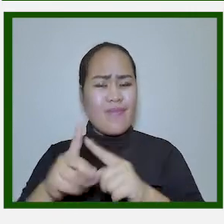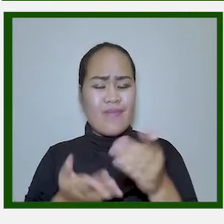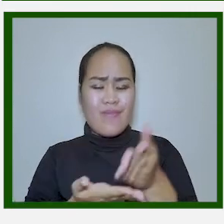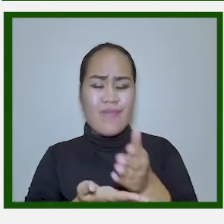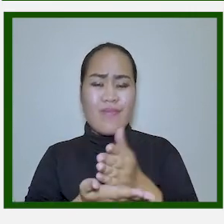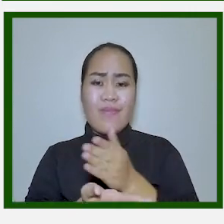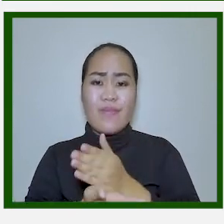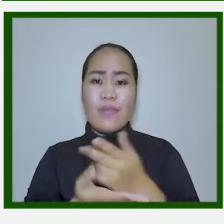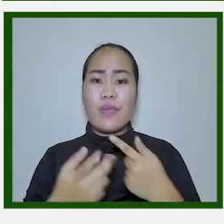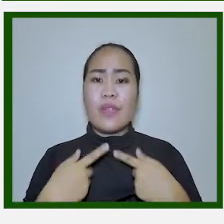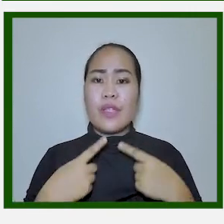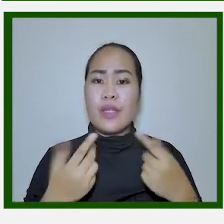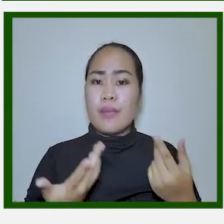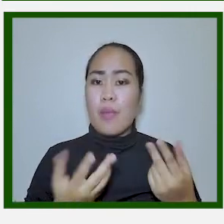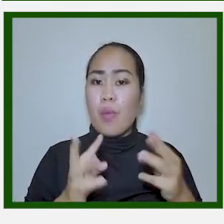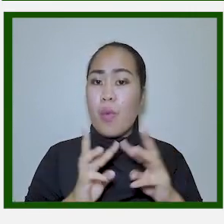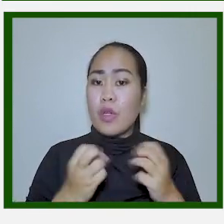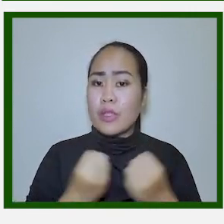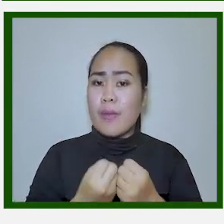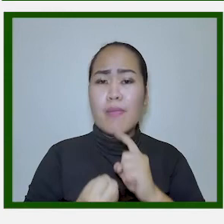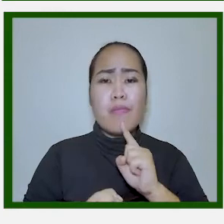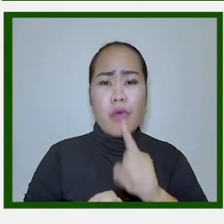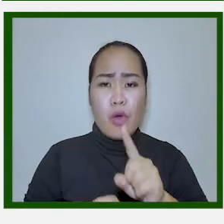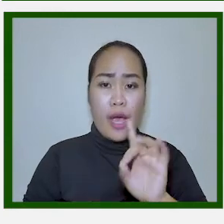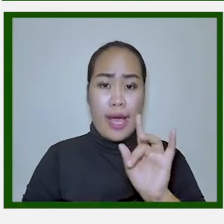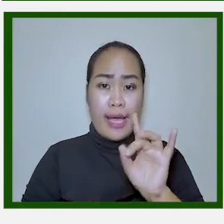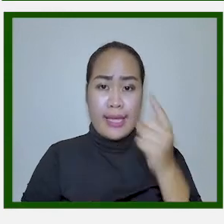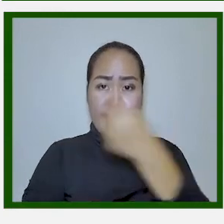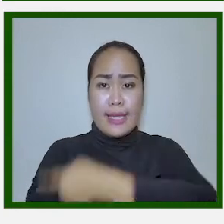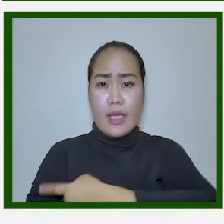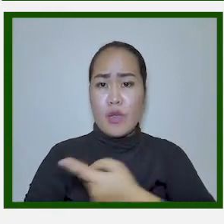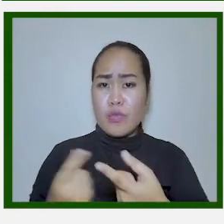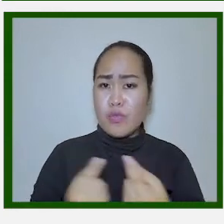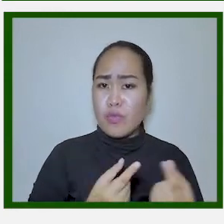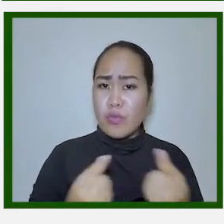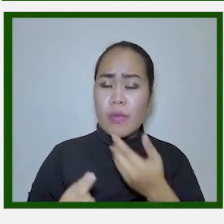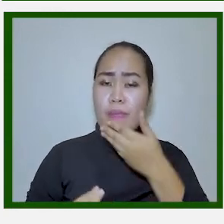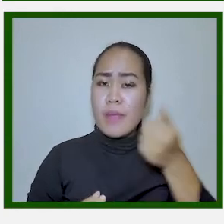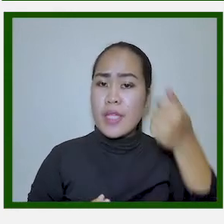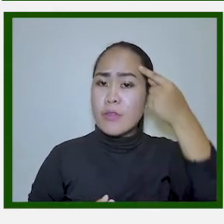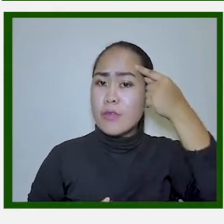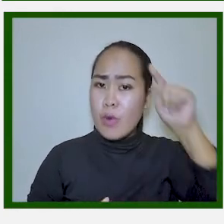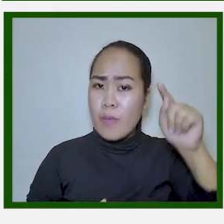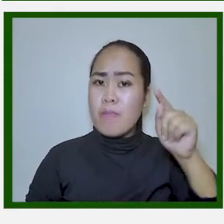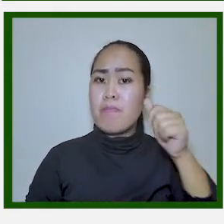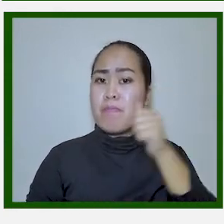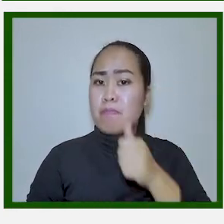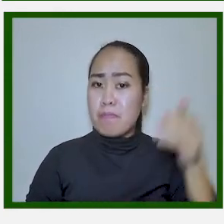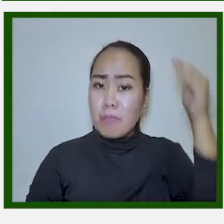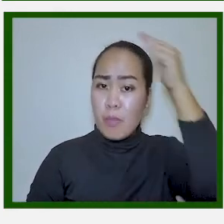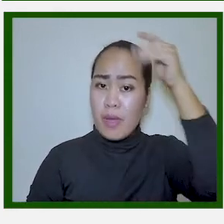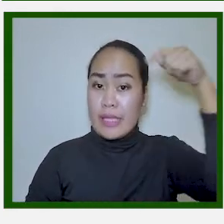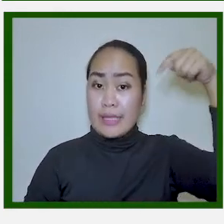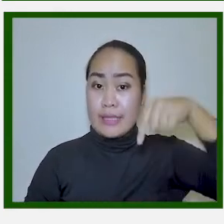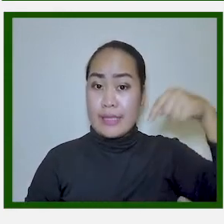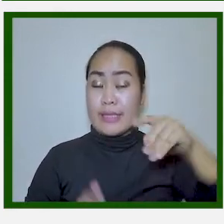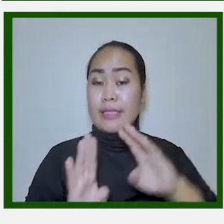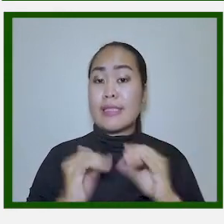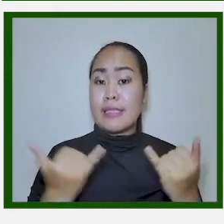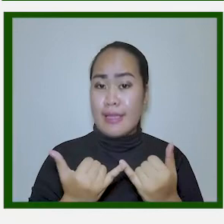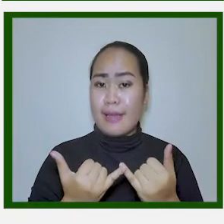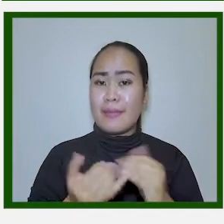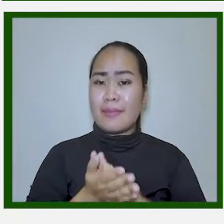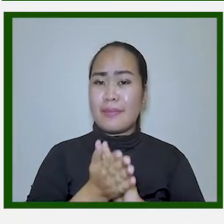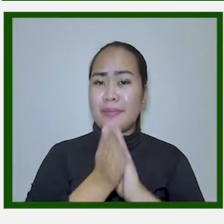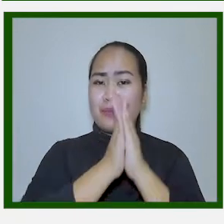sa 18-day campaign na ma-empower talaga ang mga kababaihan dito sa ating barangay. Kaya may mga parating pang activities, ano, may